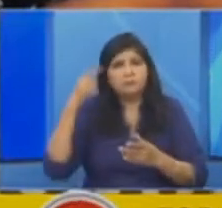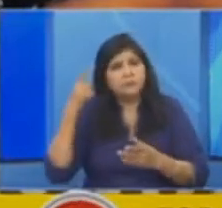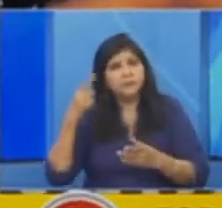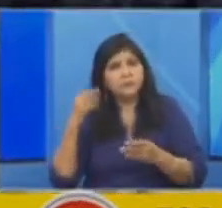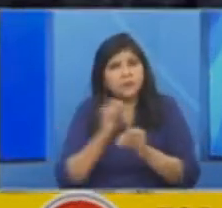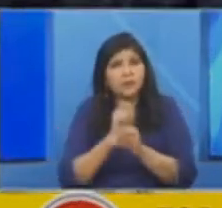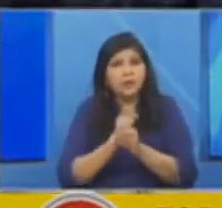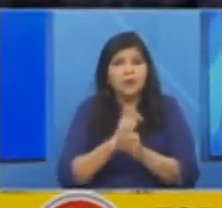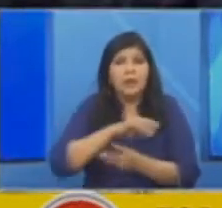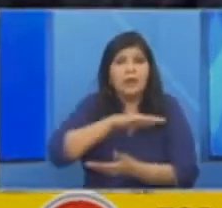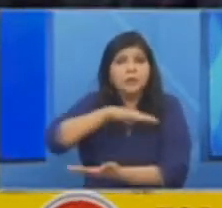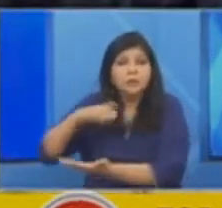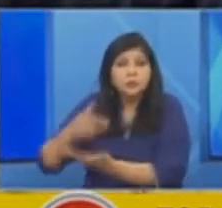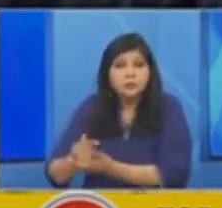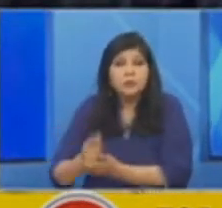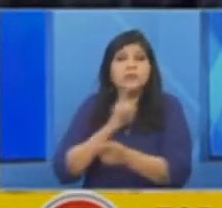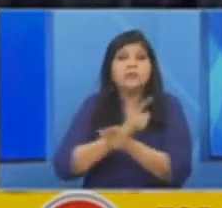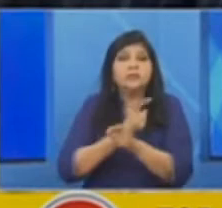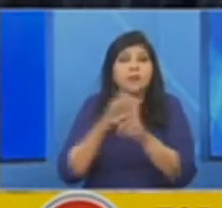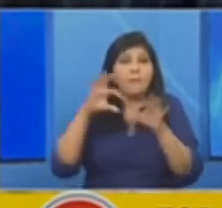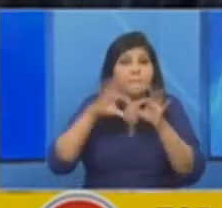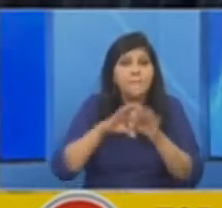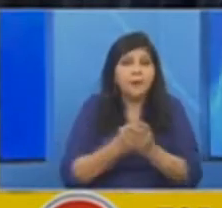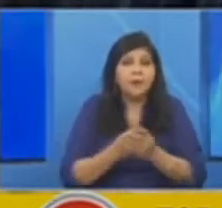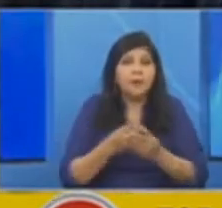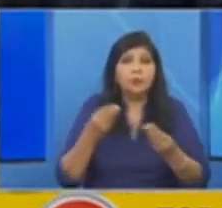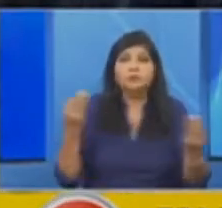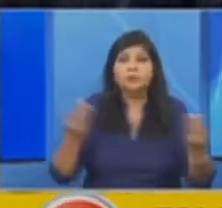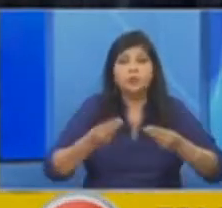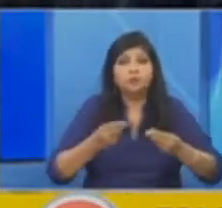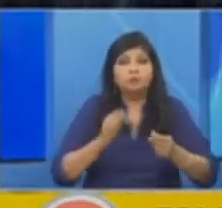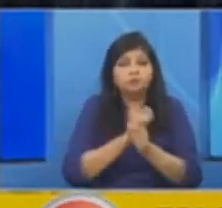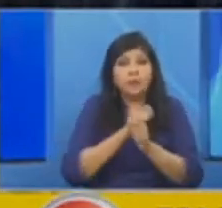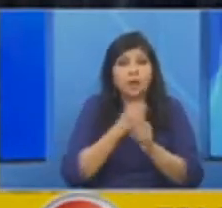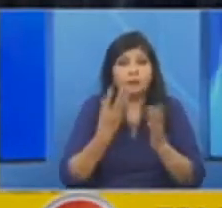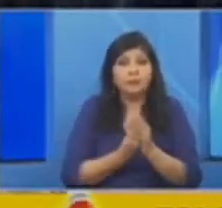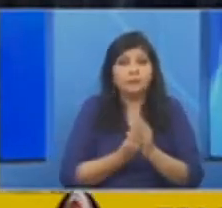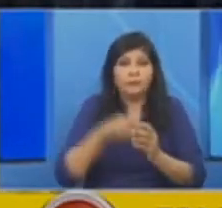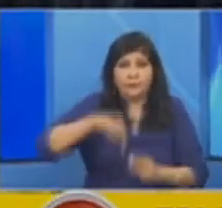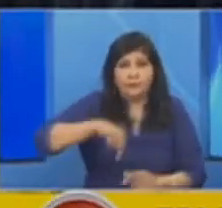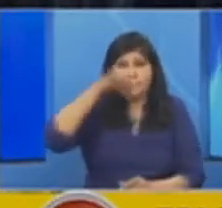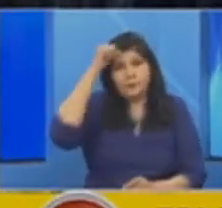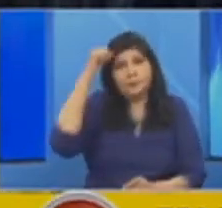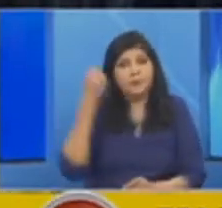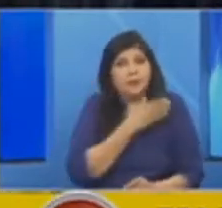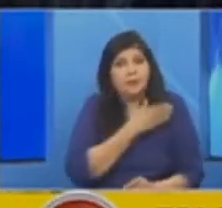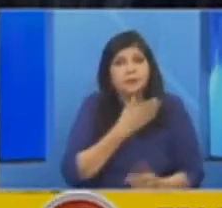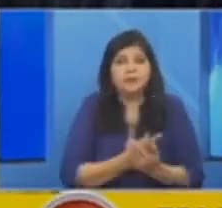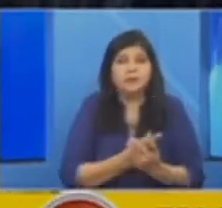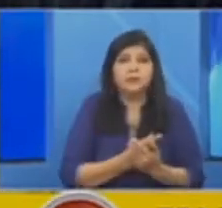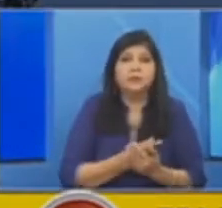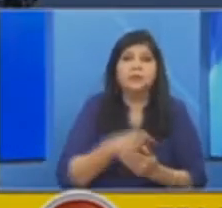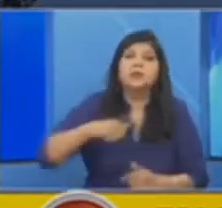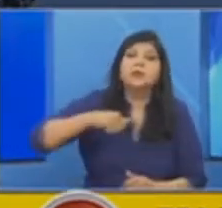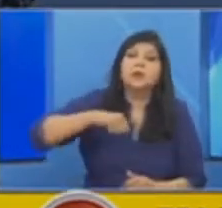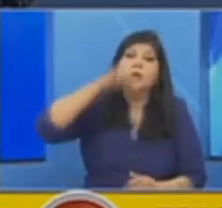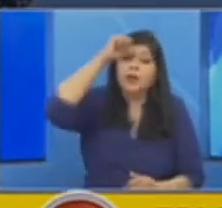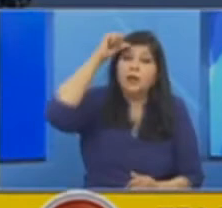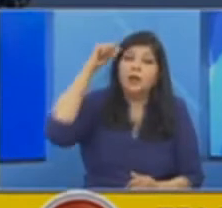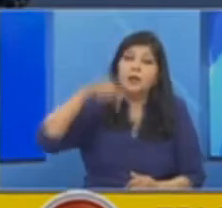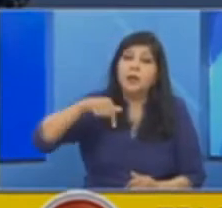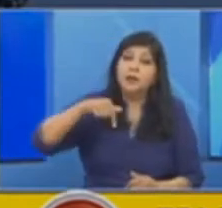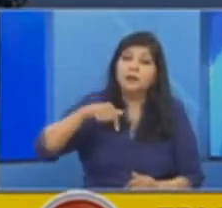कुछ नया कर रहे हैं मुझे वरोसा है, जिस तरह देश में राश्ट्रे सिख्षानिति के